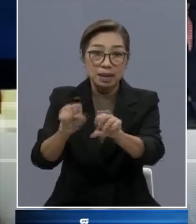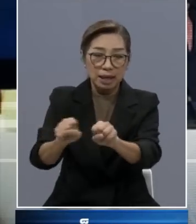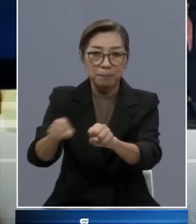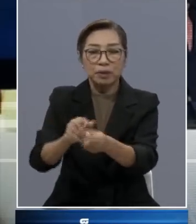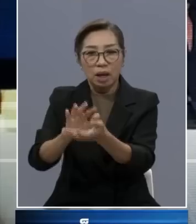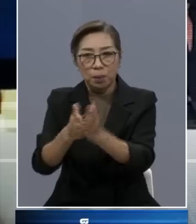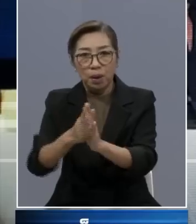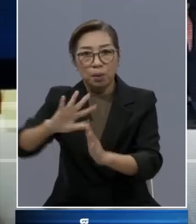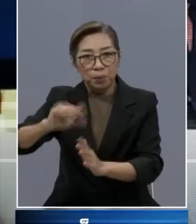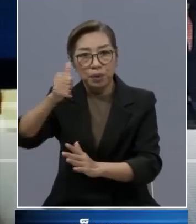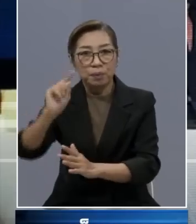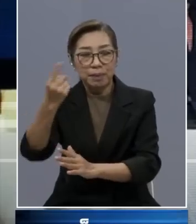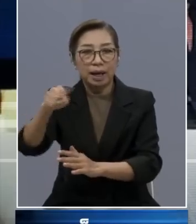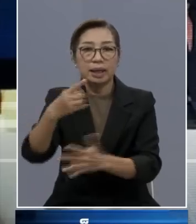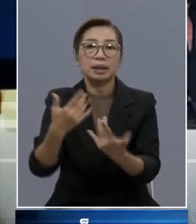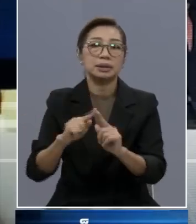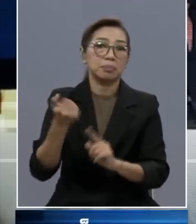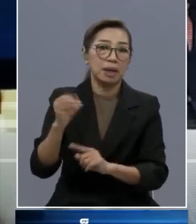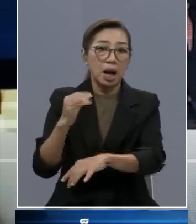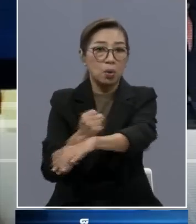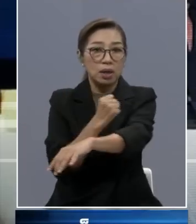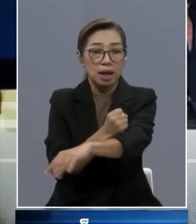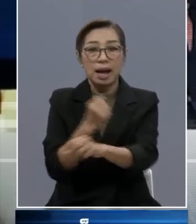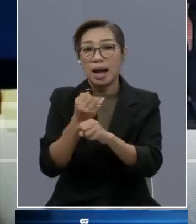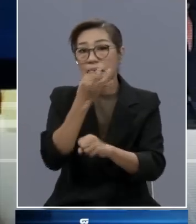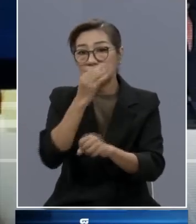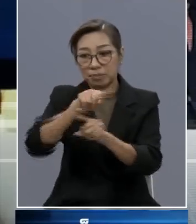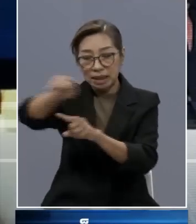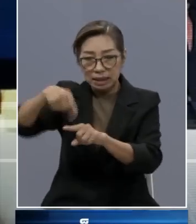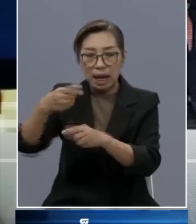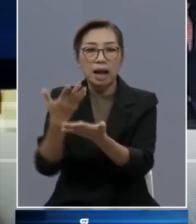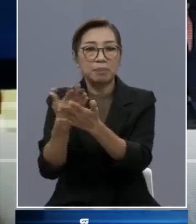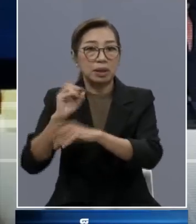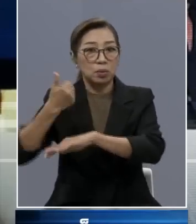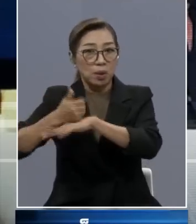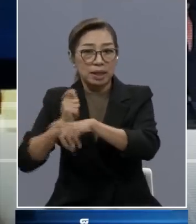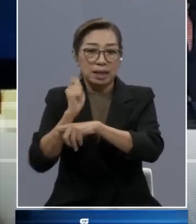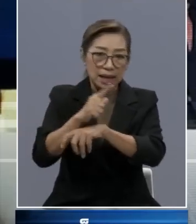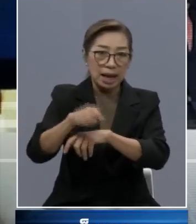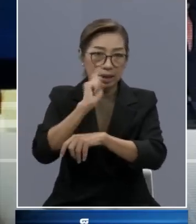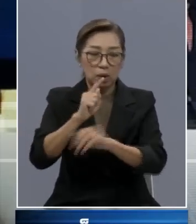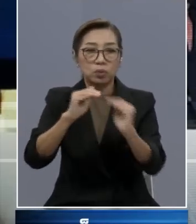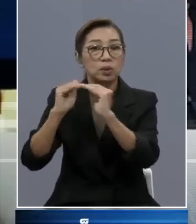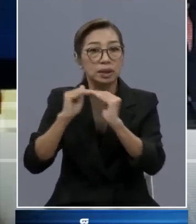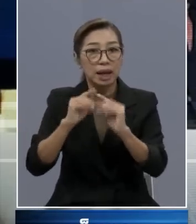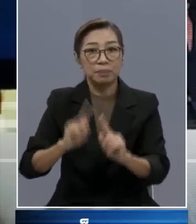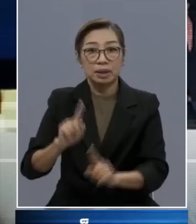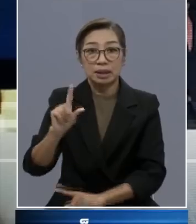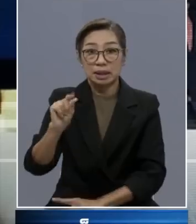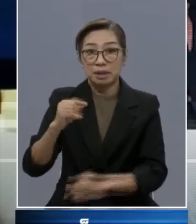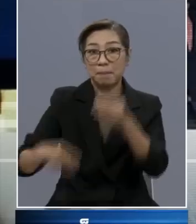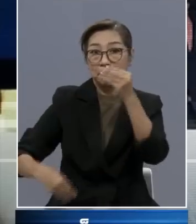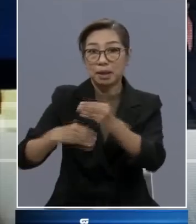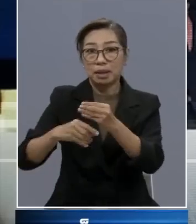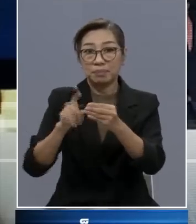19ยกระดับสิทธิแรงงานทุกอาชีพให้มีสภาพการจ้างงานอย่างเป็นธรรม20อันนี้เห็นบอกมาว่าเพิ่มเข้ามาห